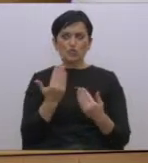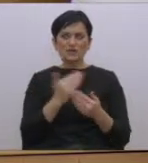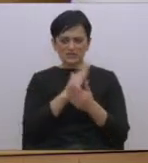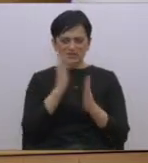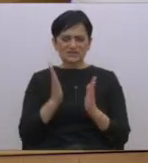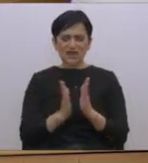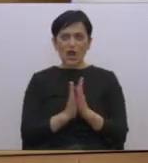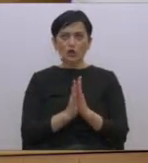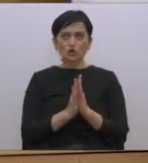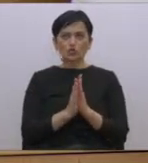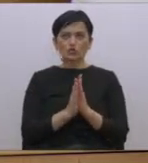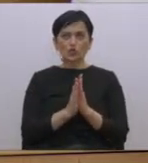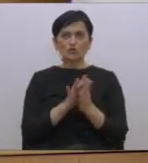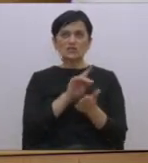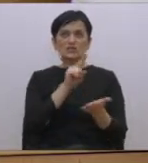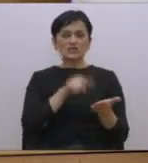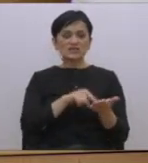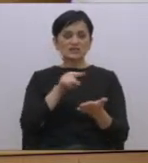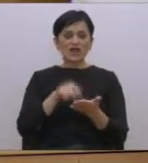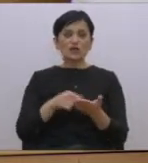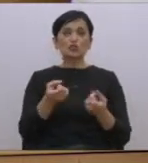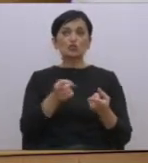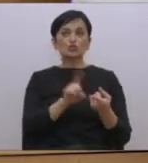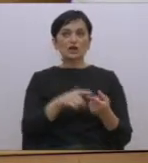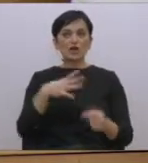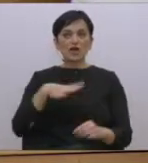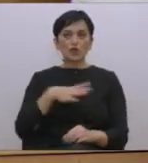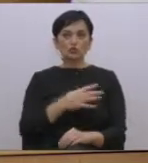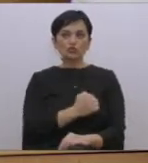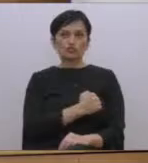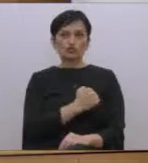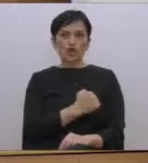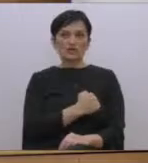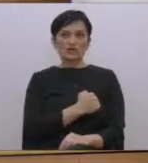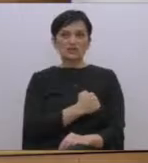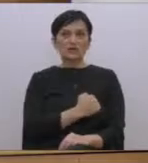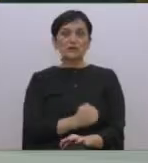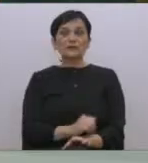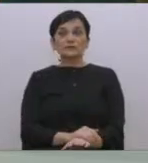saertot, sakit heps, romel, zukav, shirdeba, kartul, jars.